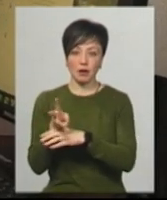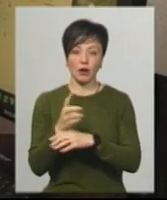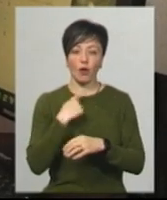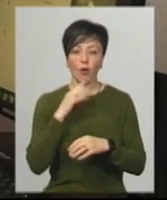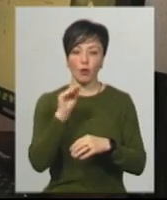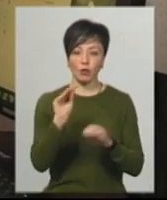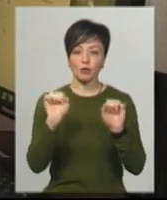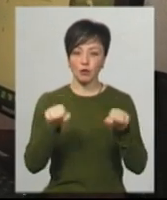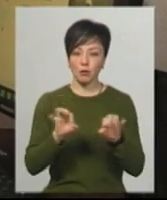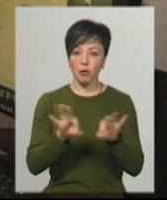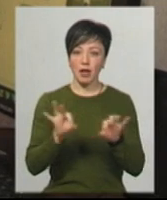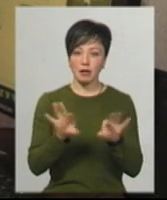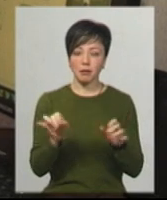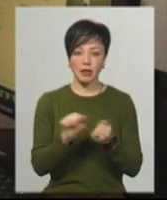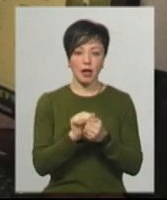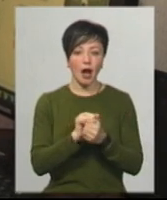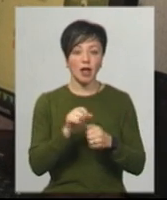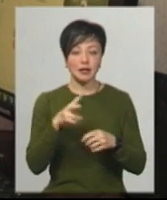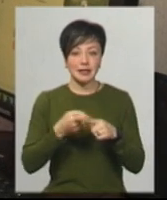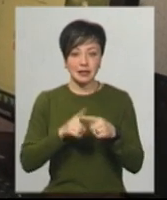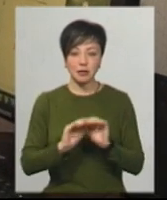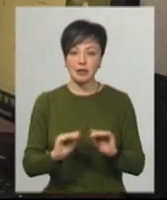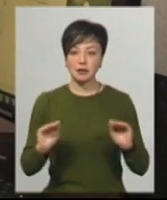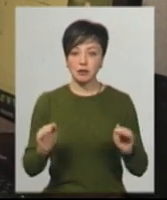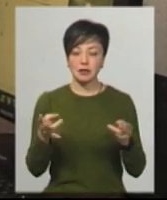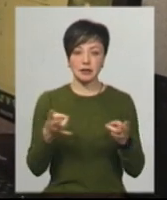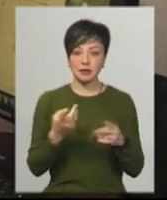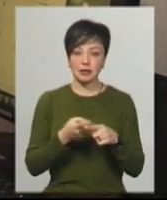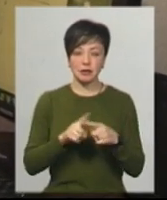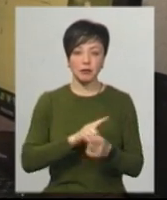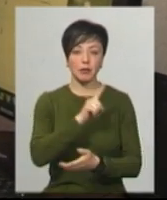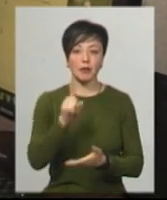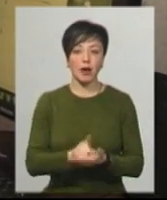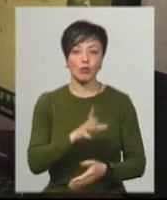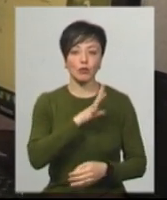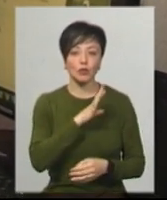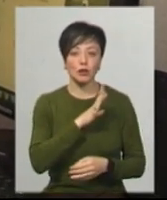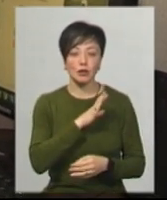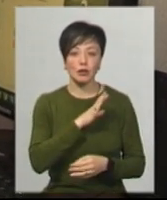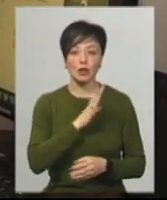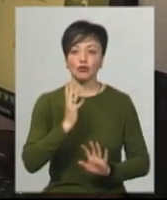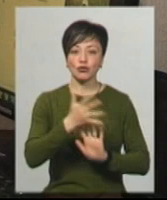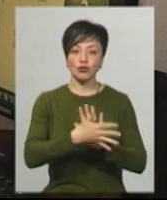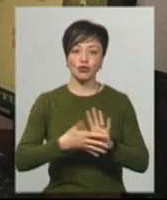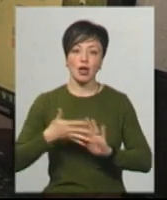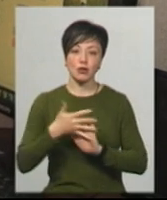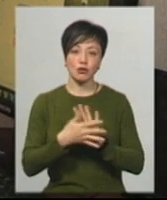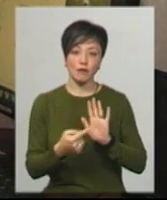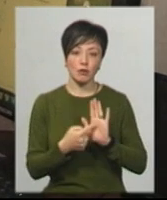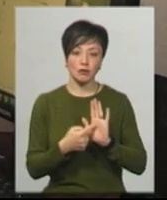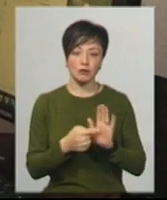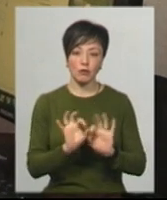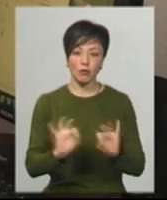екраном, може пояснювати якийсь матеріал. То з цими дітьми це має бути і жестовою мовою має бути